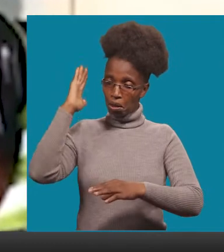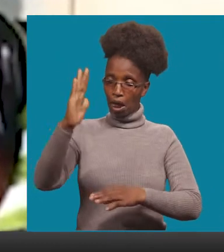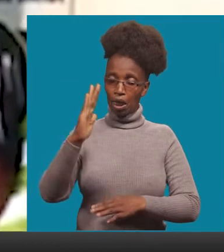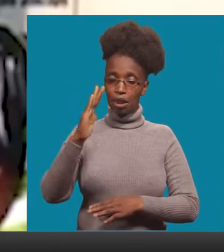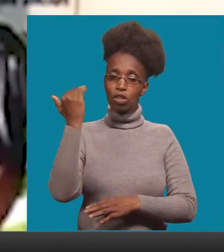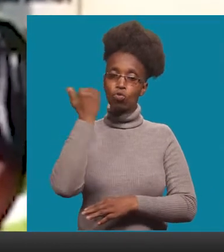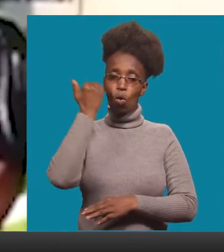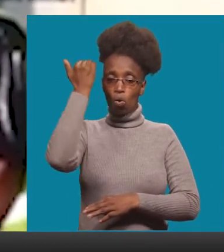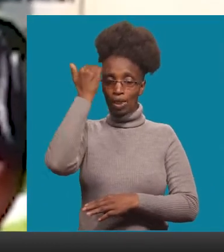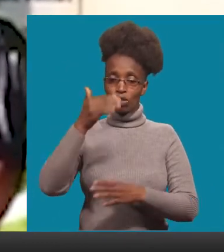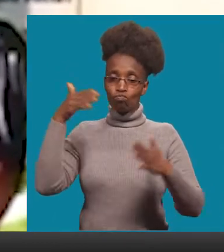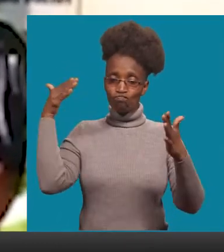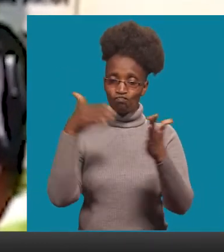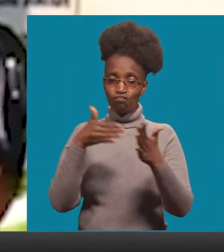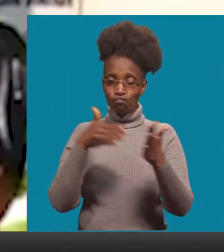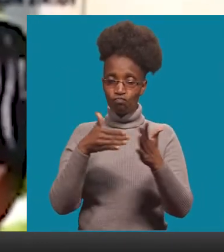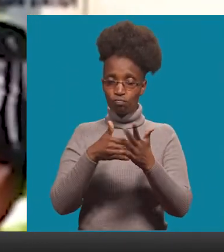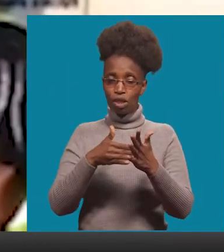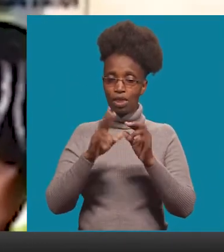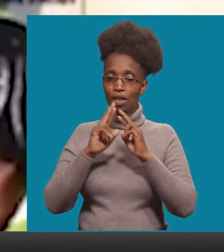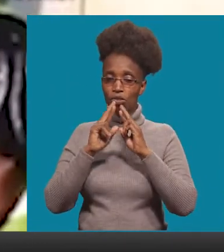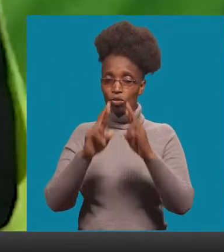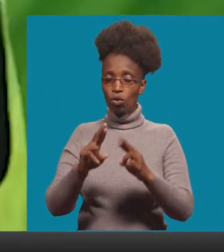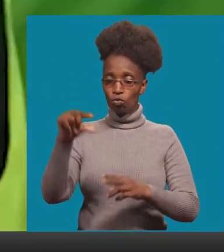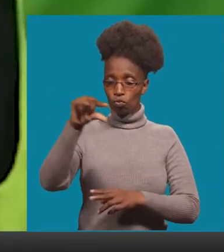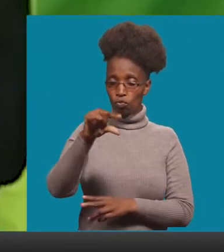mahakamani kupinga matokeo ya Gideon Mungaro.